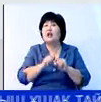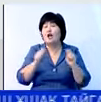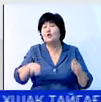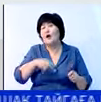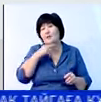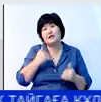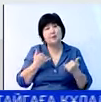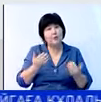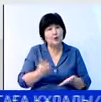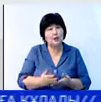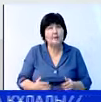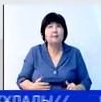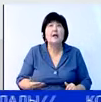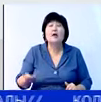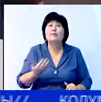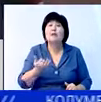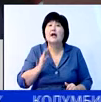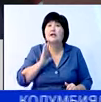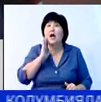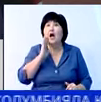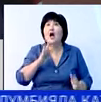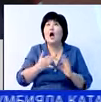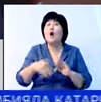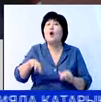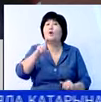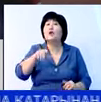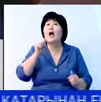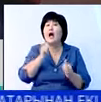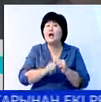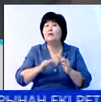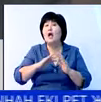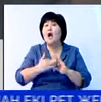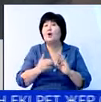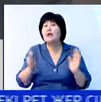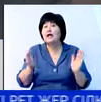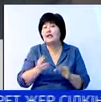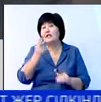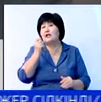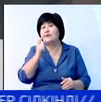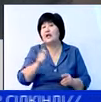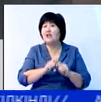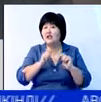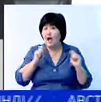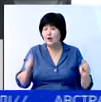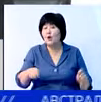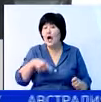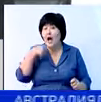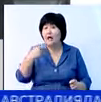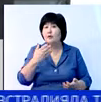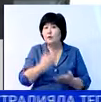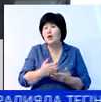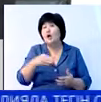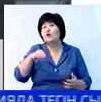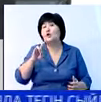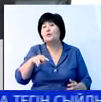берілуде. Біз қазіргі таңда ауылдық әкімдіктерге әрбір ауылдан кішігірім цехтарды ашуға айтып отырмыз. Мысалы,